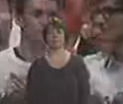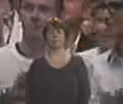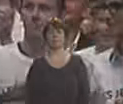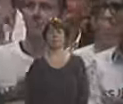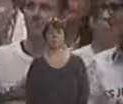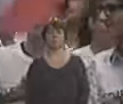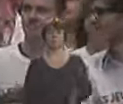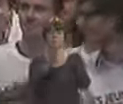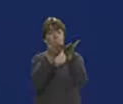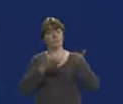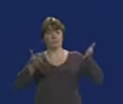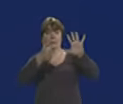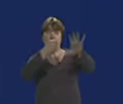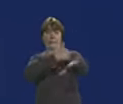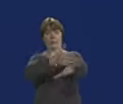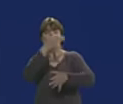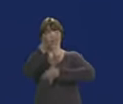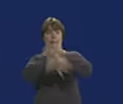Ces Français-là, je veux leur dire une chose.